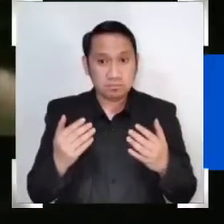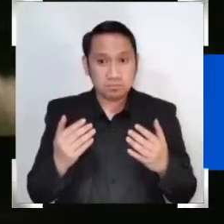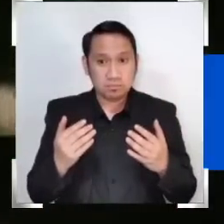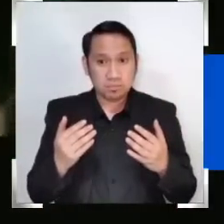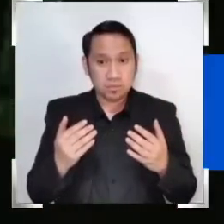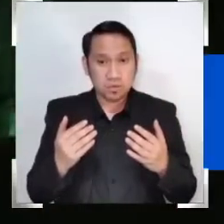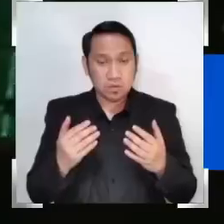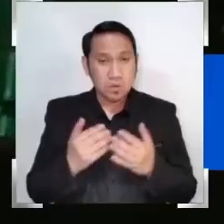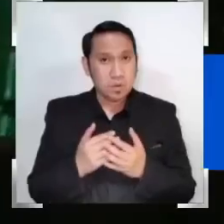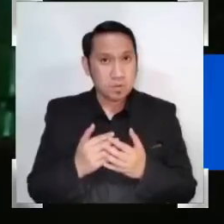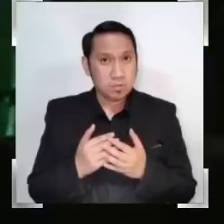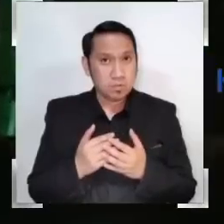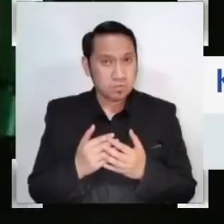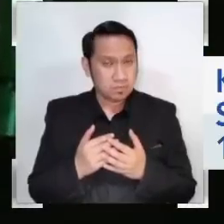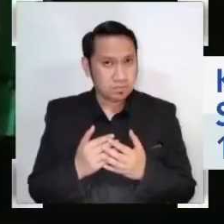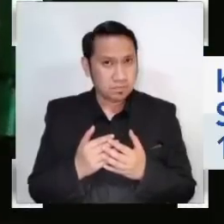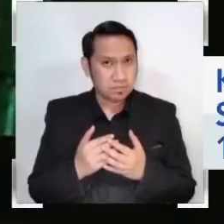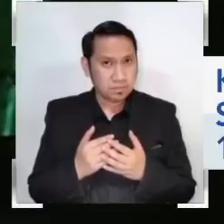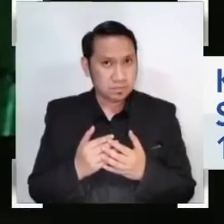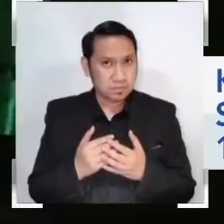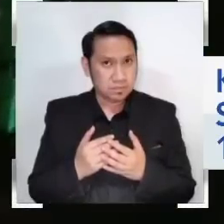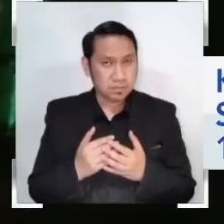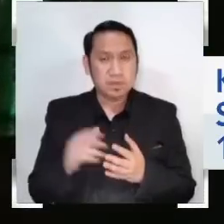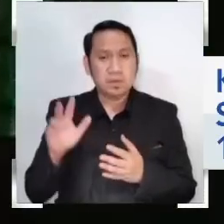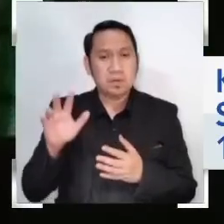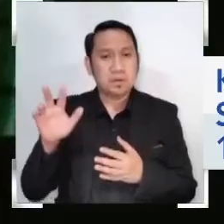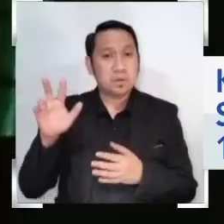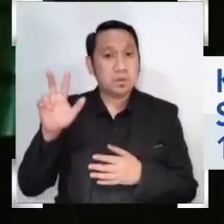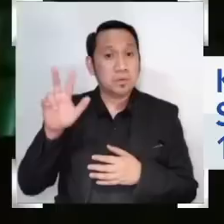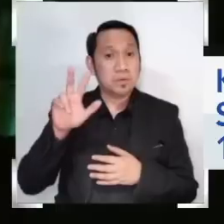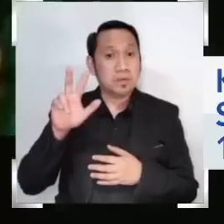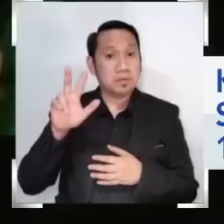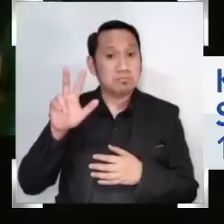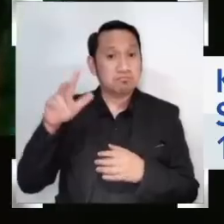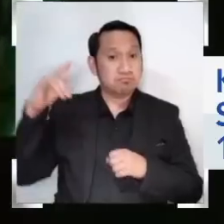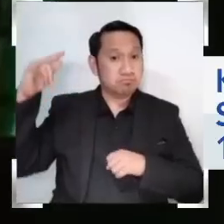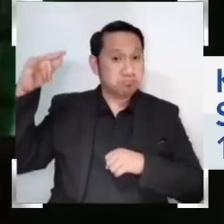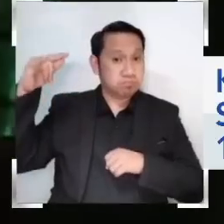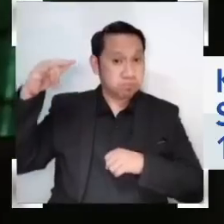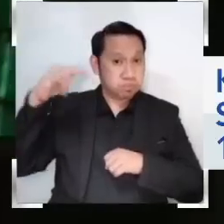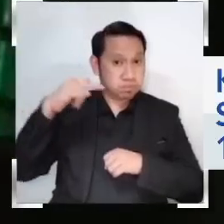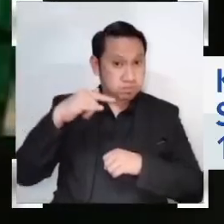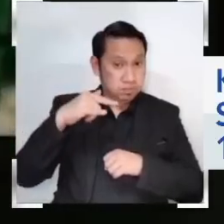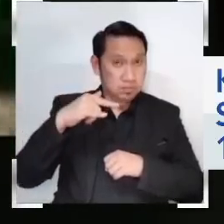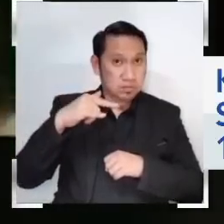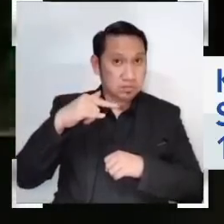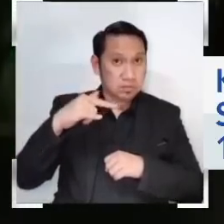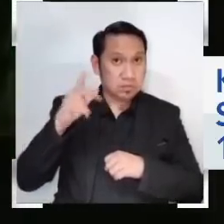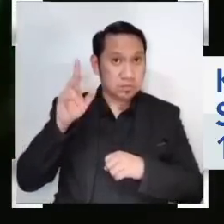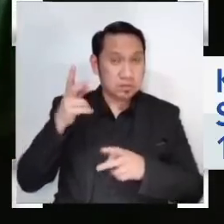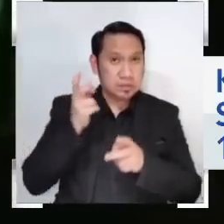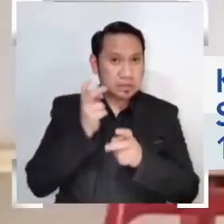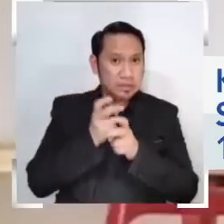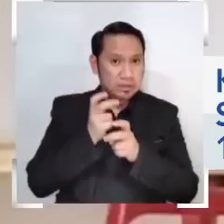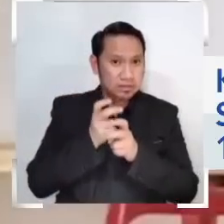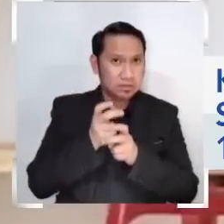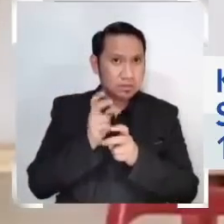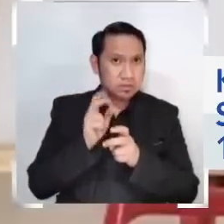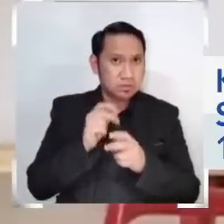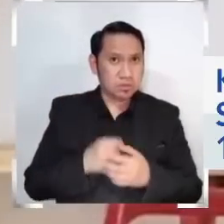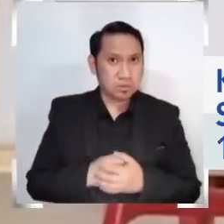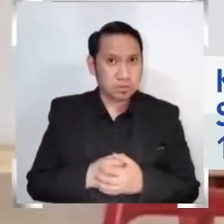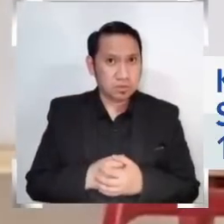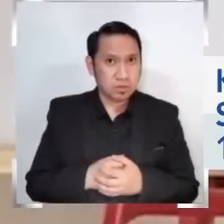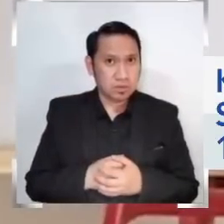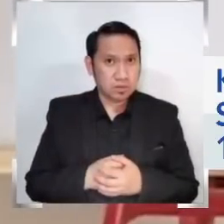It overshot the runway 04 about 300 meters away from the runway end. It was difficult for us to get in the